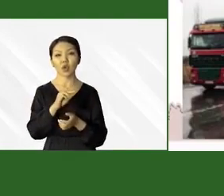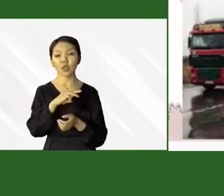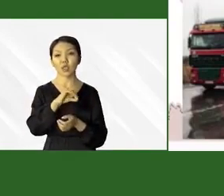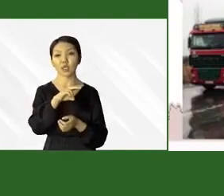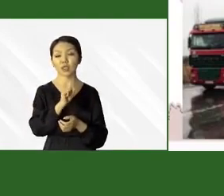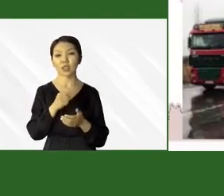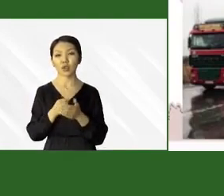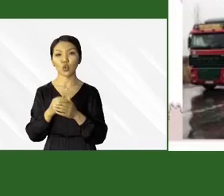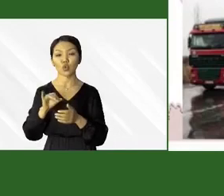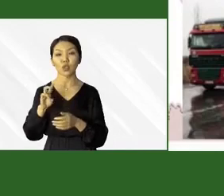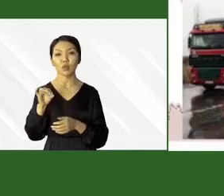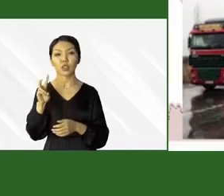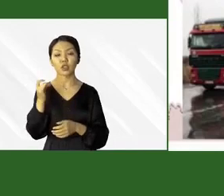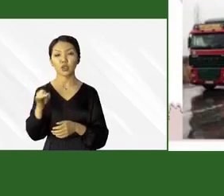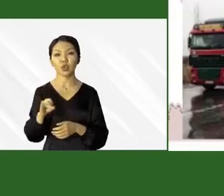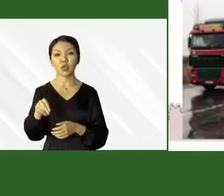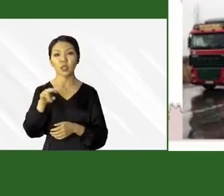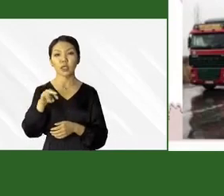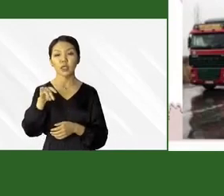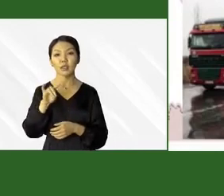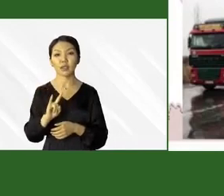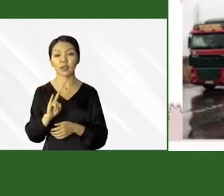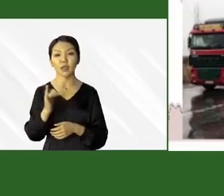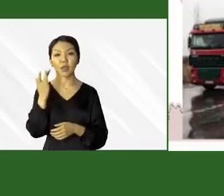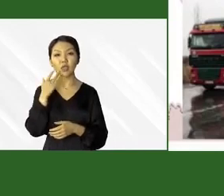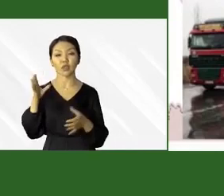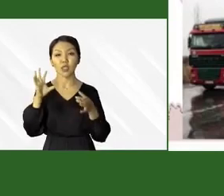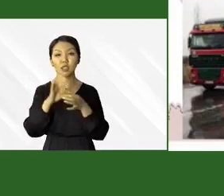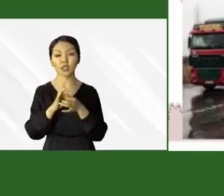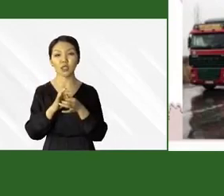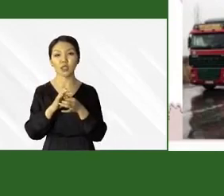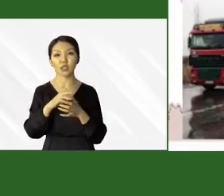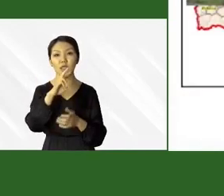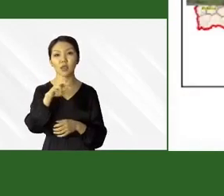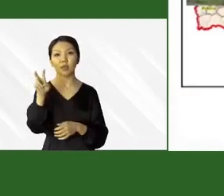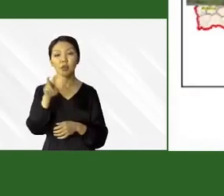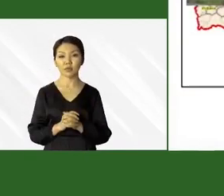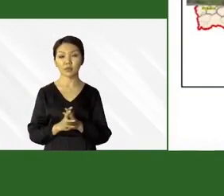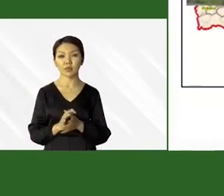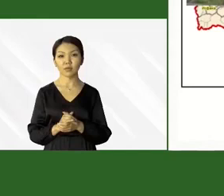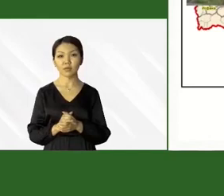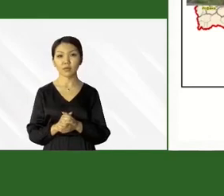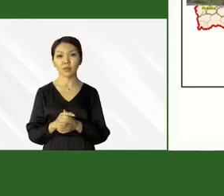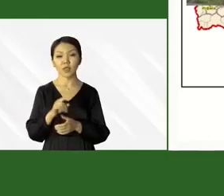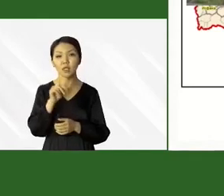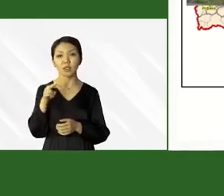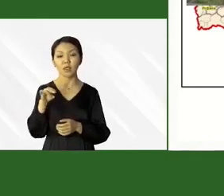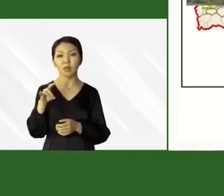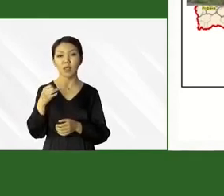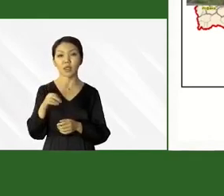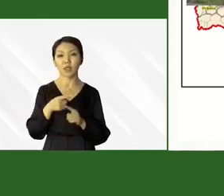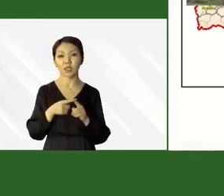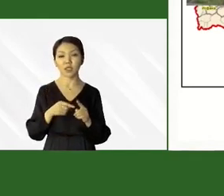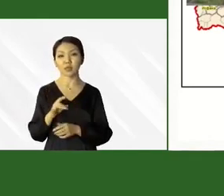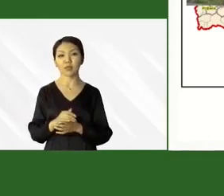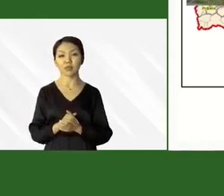долины, которая соединяется с автомобильной дорогой Бишкек-Ош. На западной части